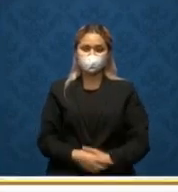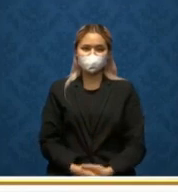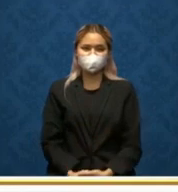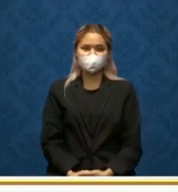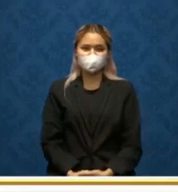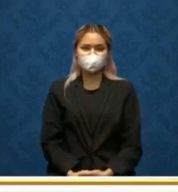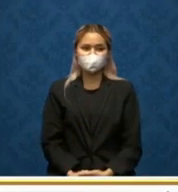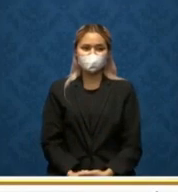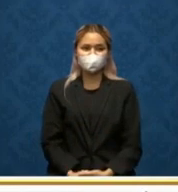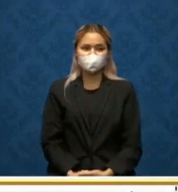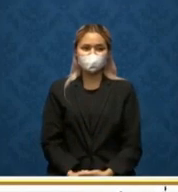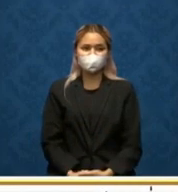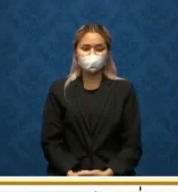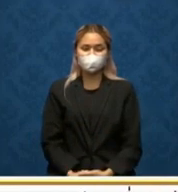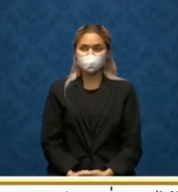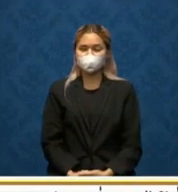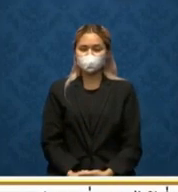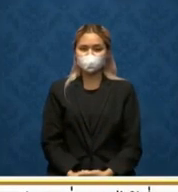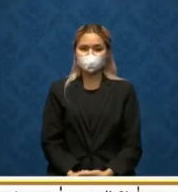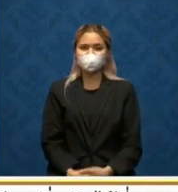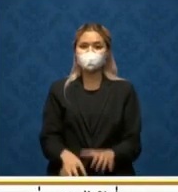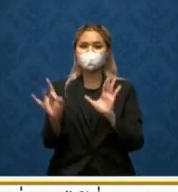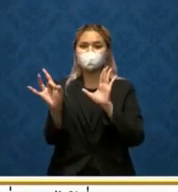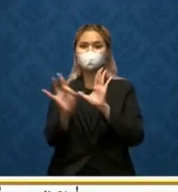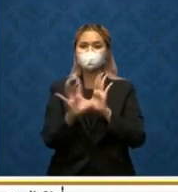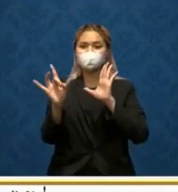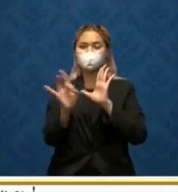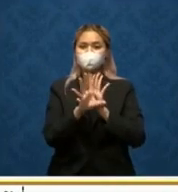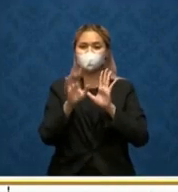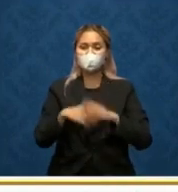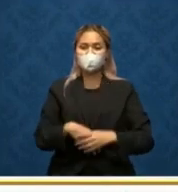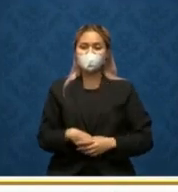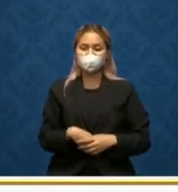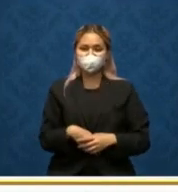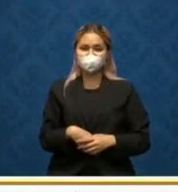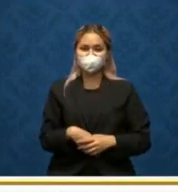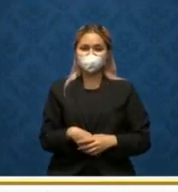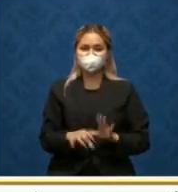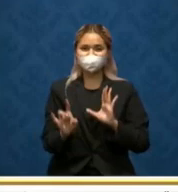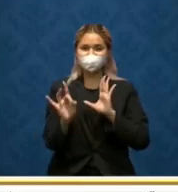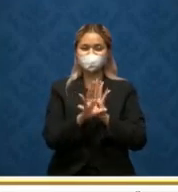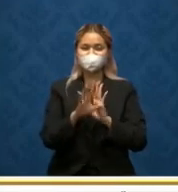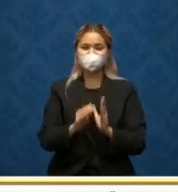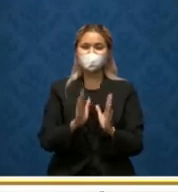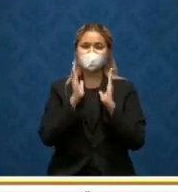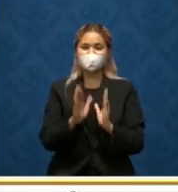ประธานท่านสุดท้ายครับท่านสุทินเชิญครับครับท่านประธาน and